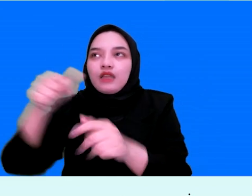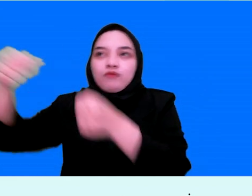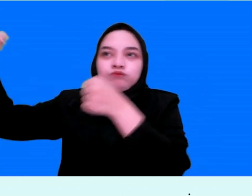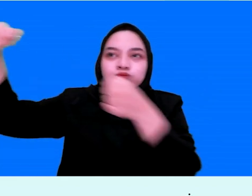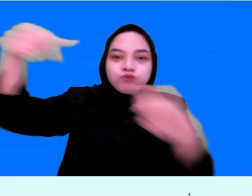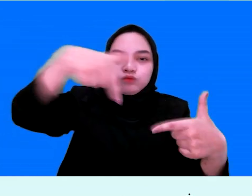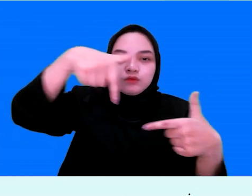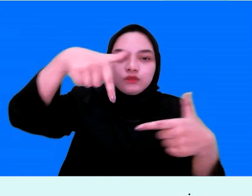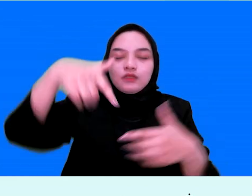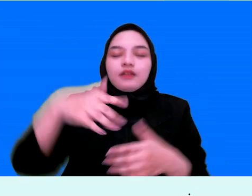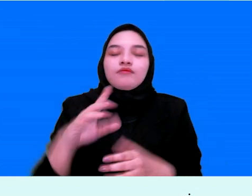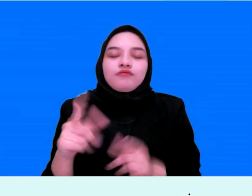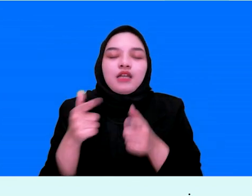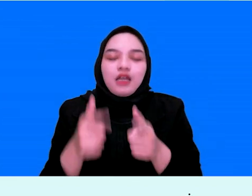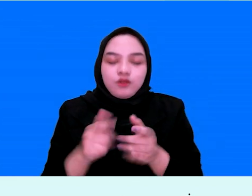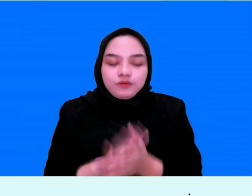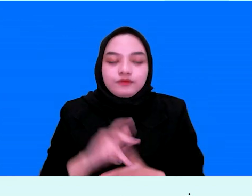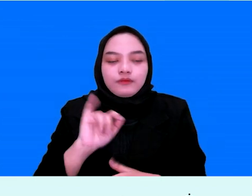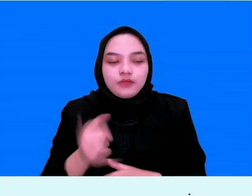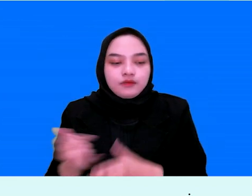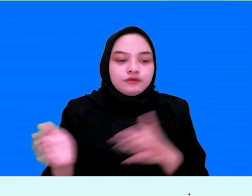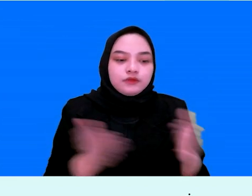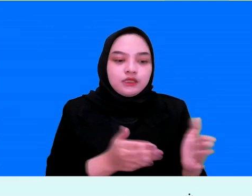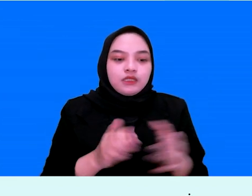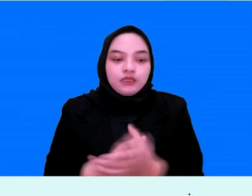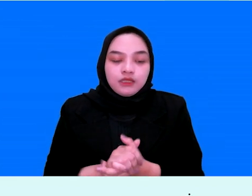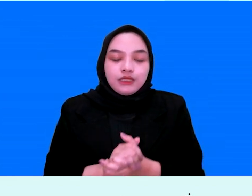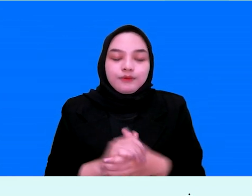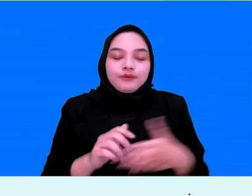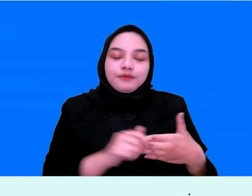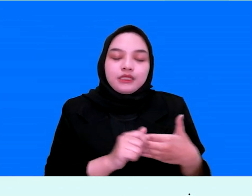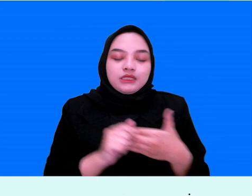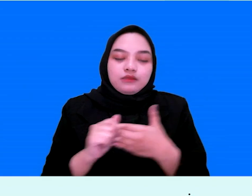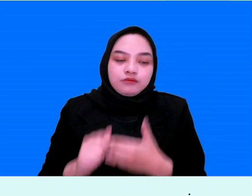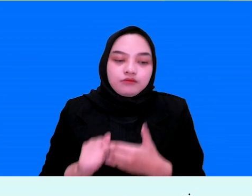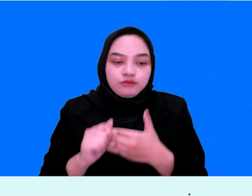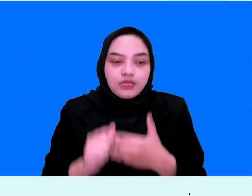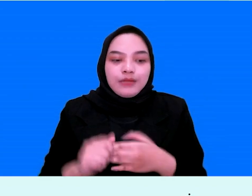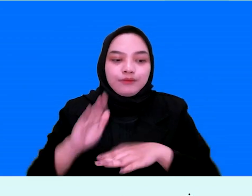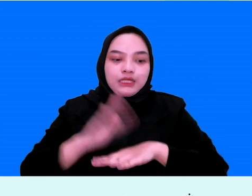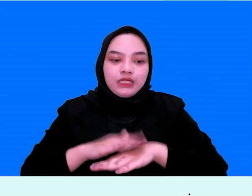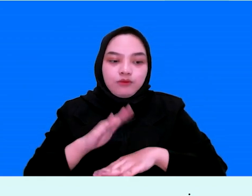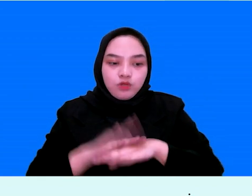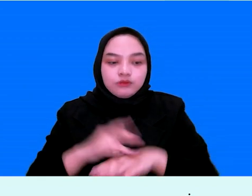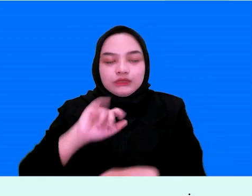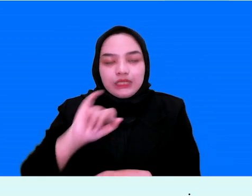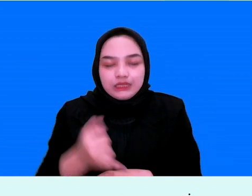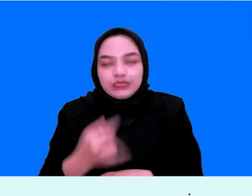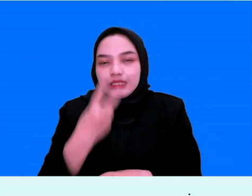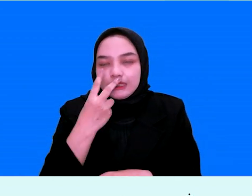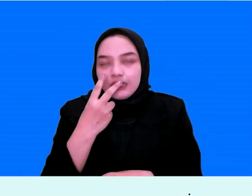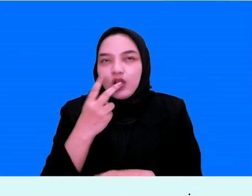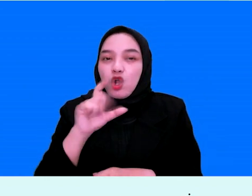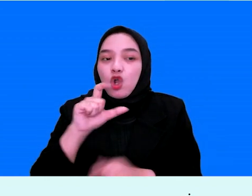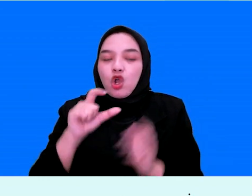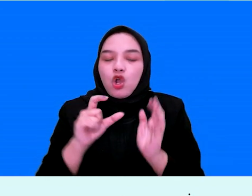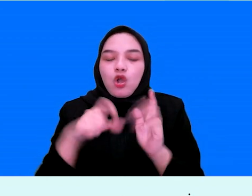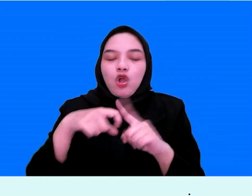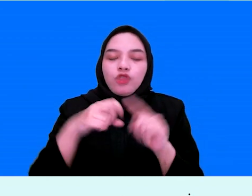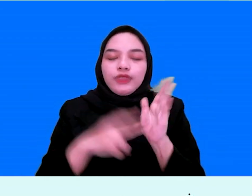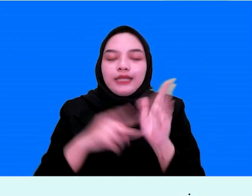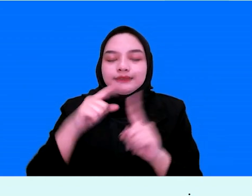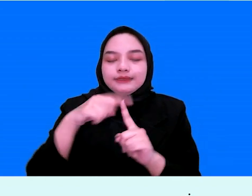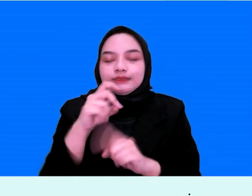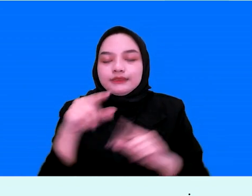sendiri. Selanjutnya itu prinsipal kontras minimum. Terlihat bahwa warna